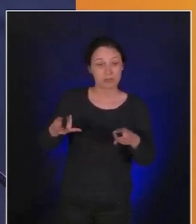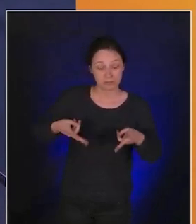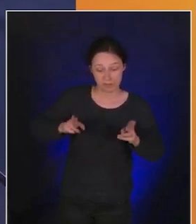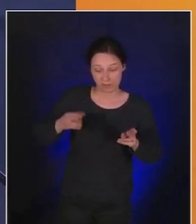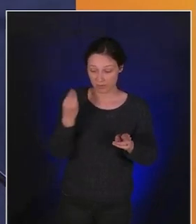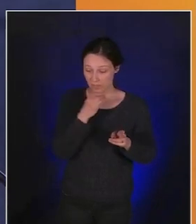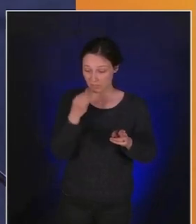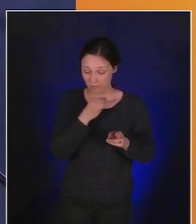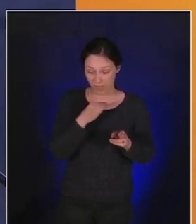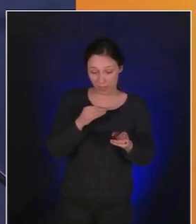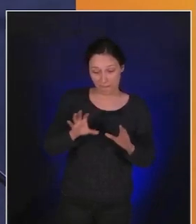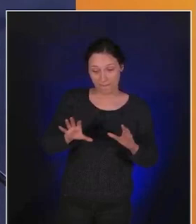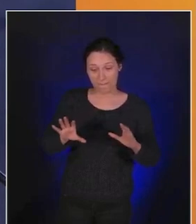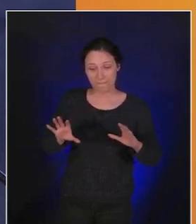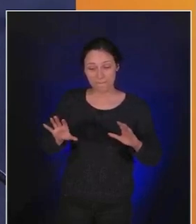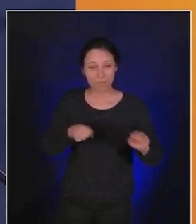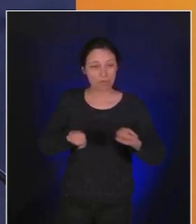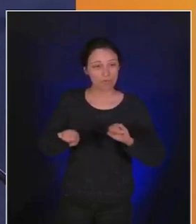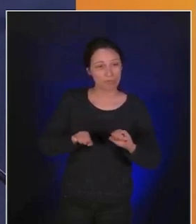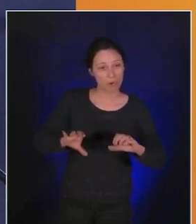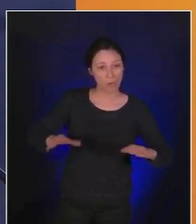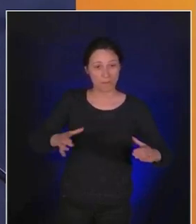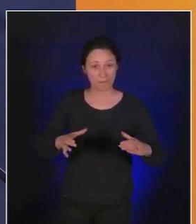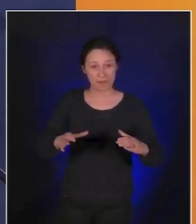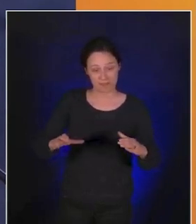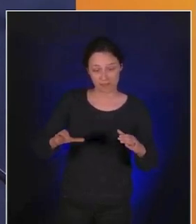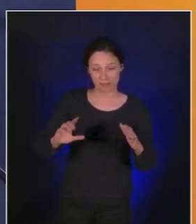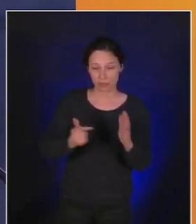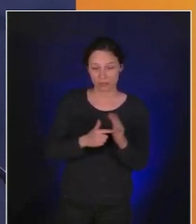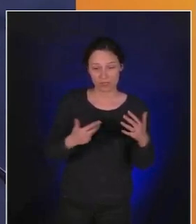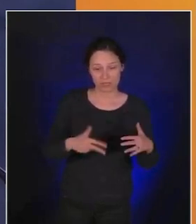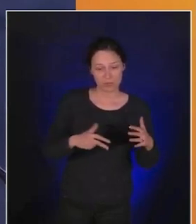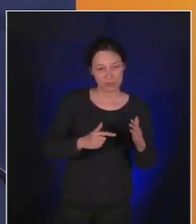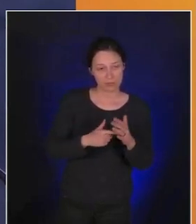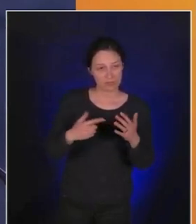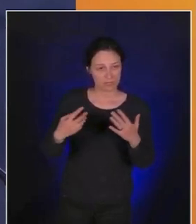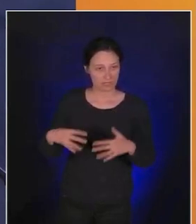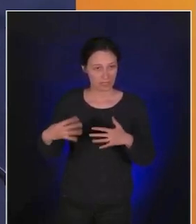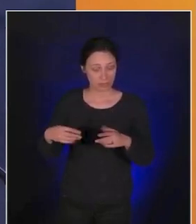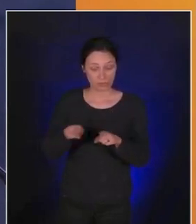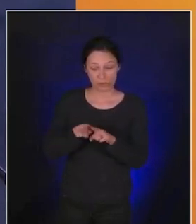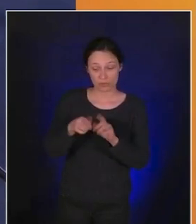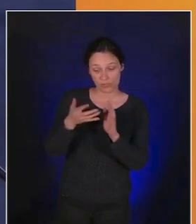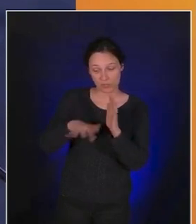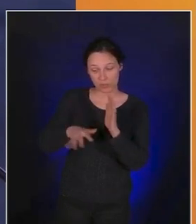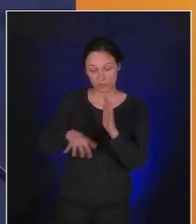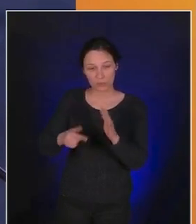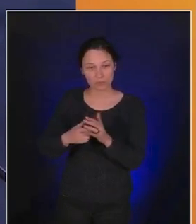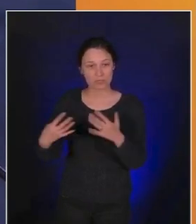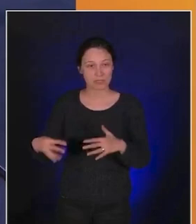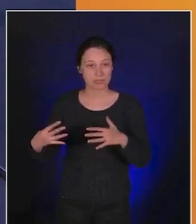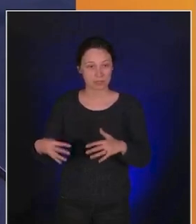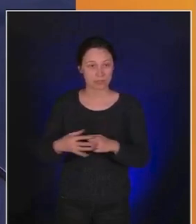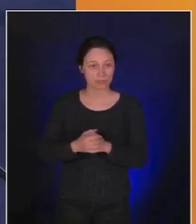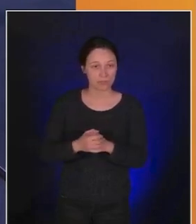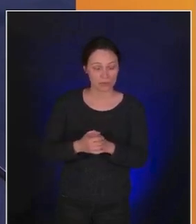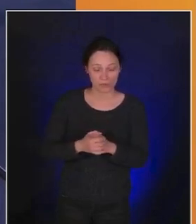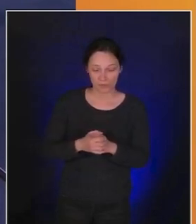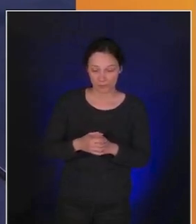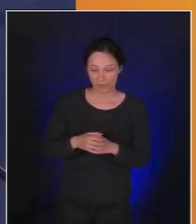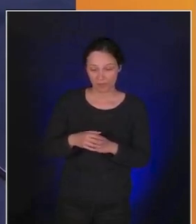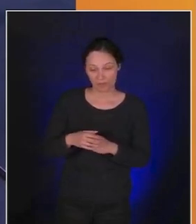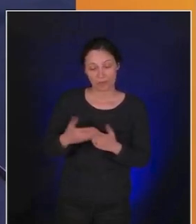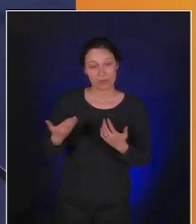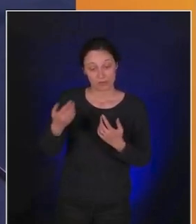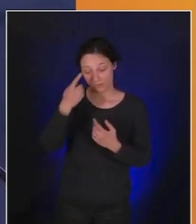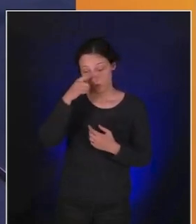2017-2018 et ensuite celui de l'automne 2019, dont le mot d'ordre était « pain, travail, liberté ». Il